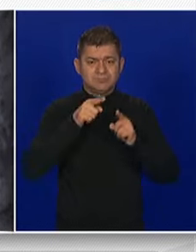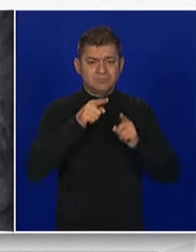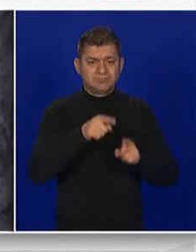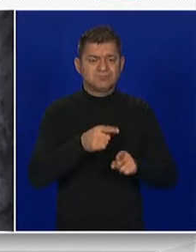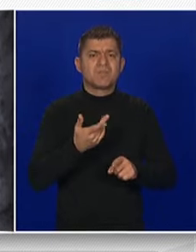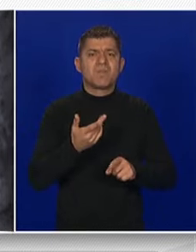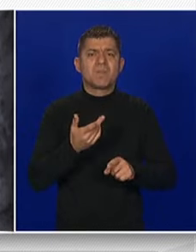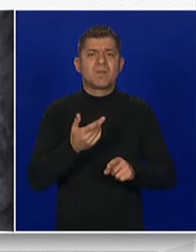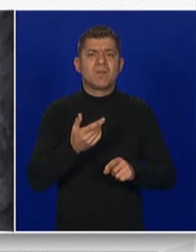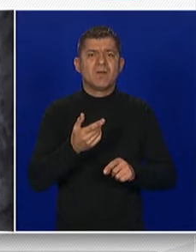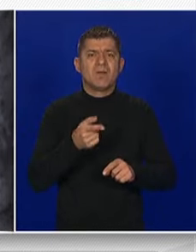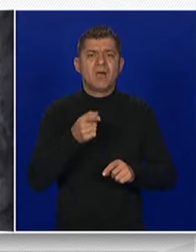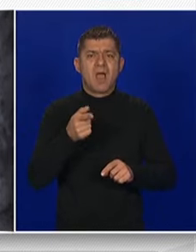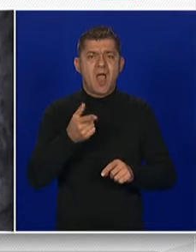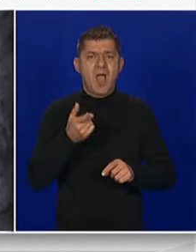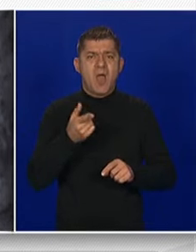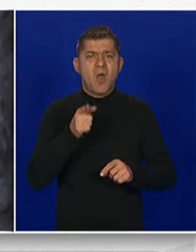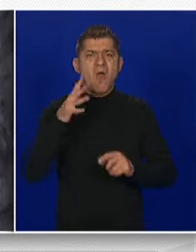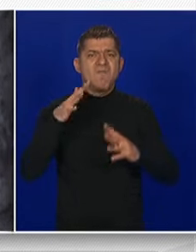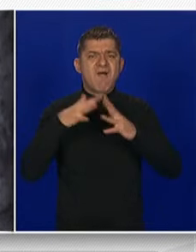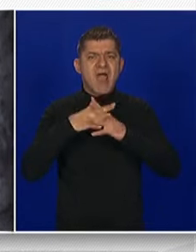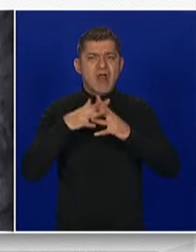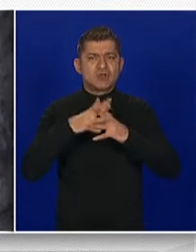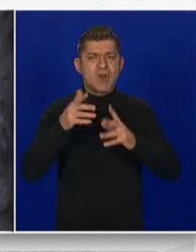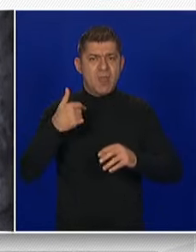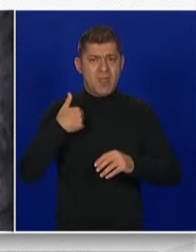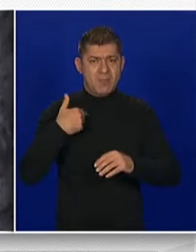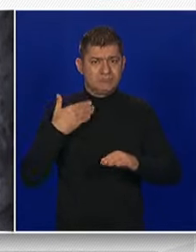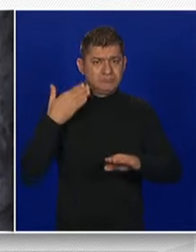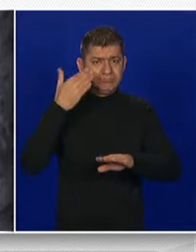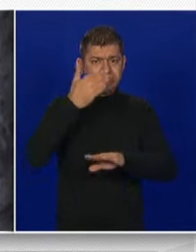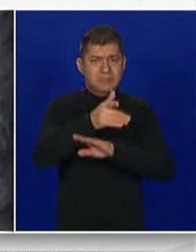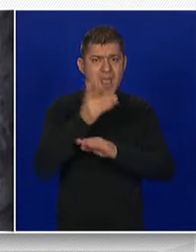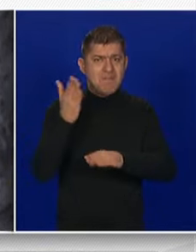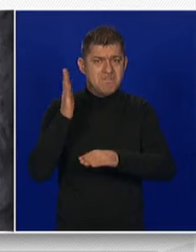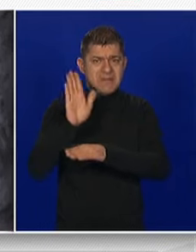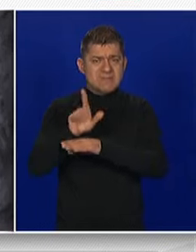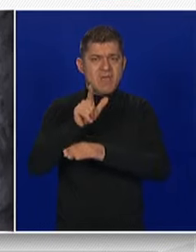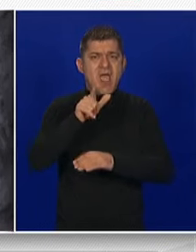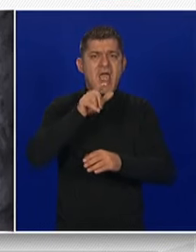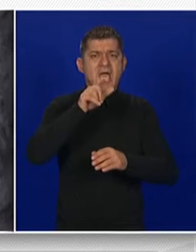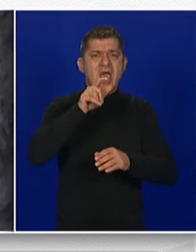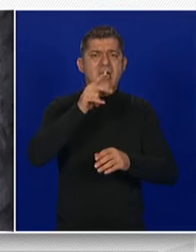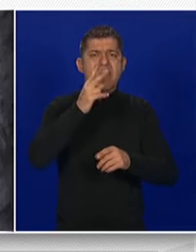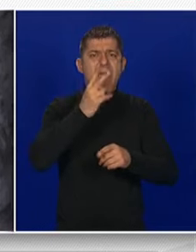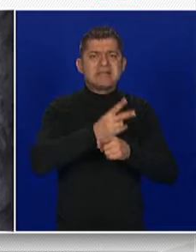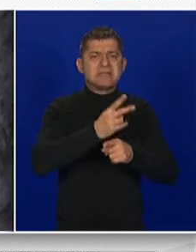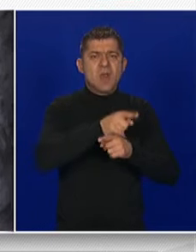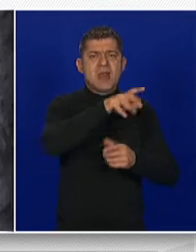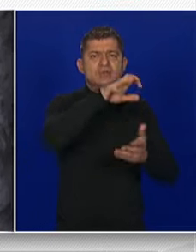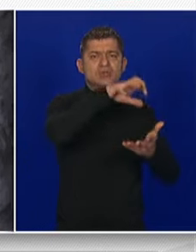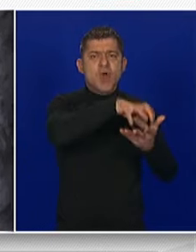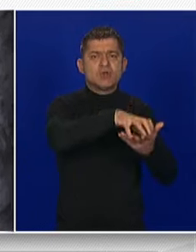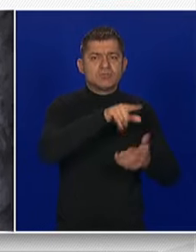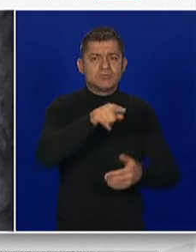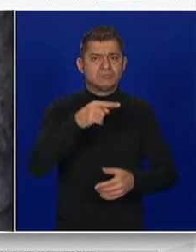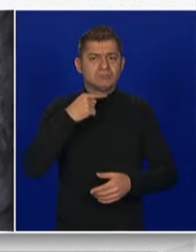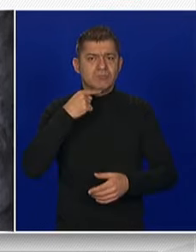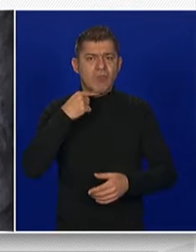prilikom boravka u Varaždinu predstavnika nacionalnog stožera bilo rečeno od